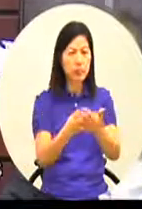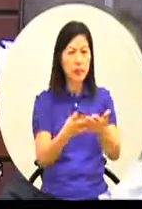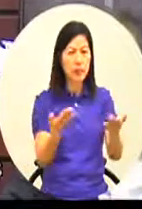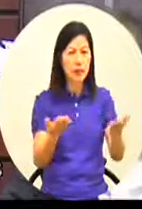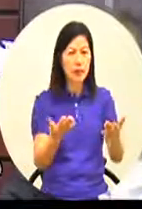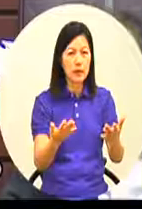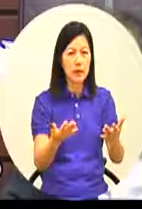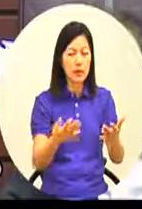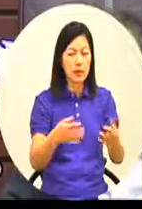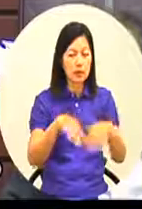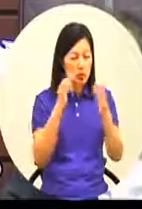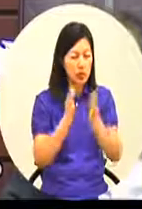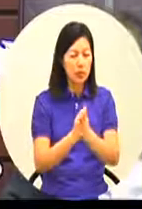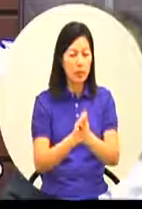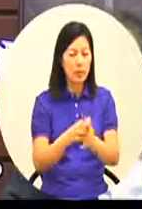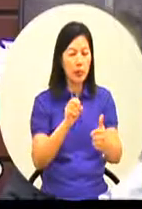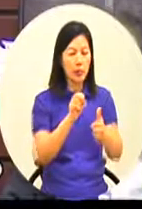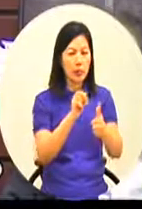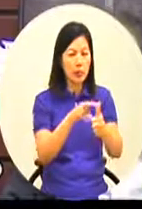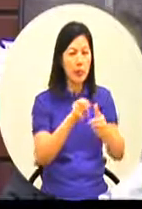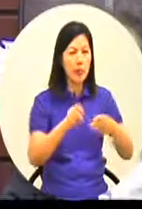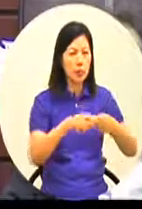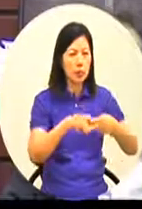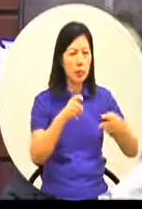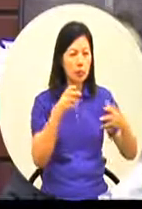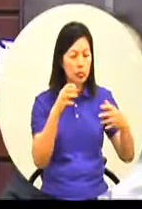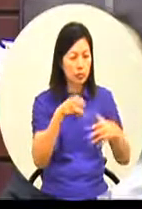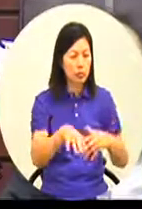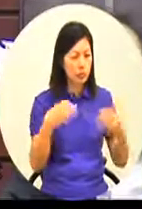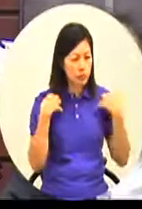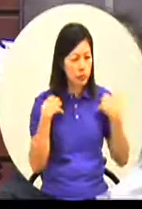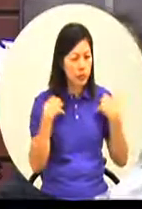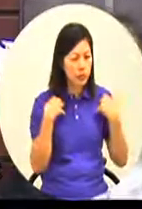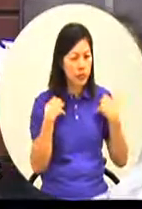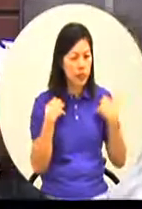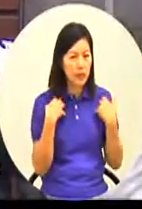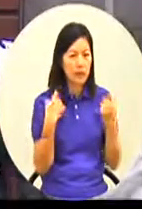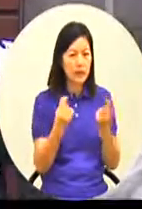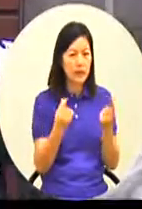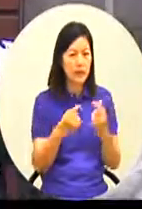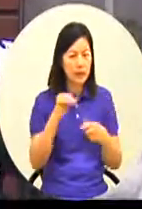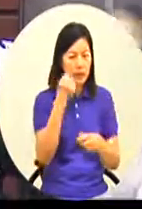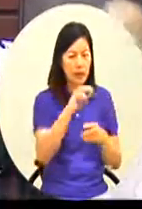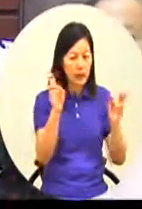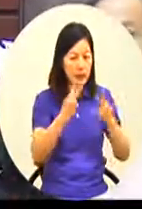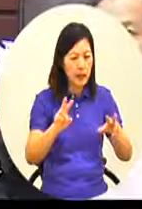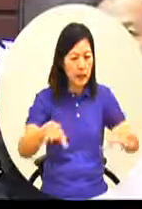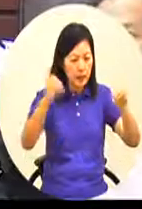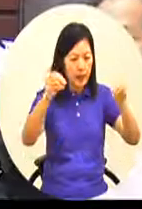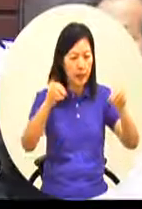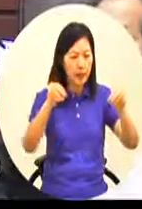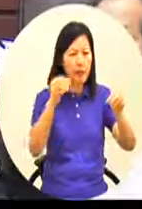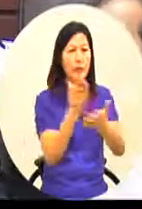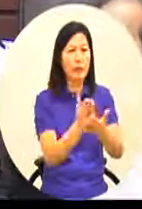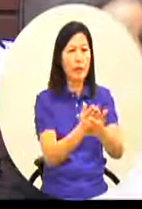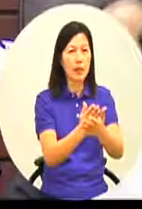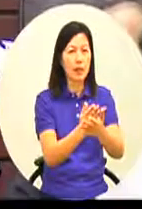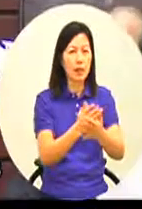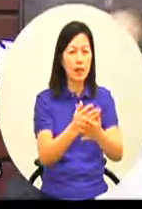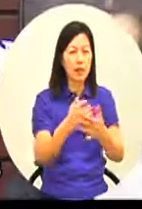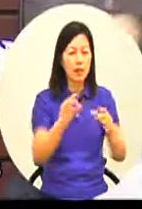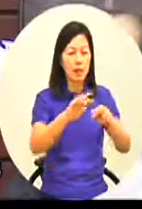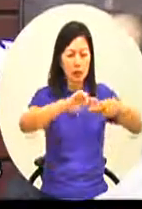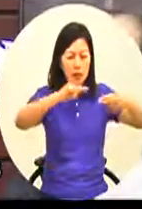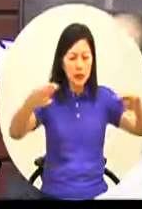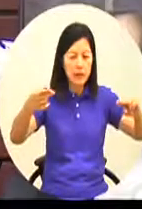全然是养工处的责任，那有时候台电的跳电的问题，有时候是台电整个缆线整个就